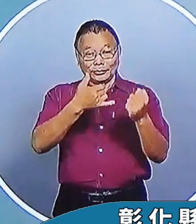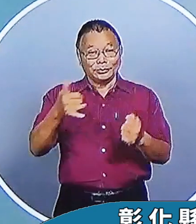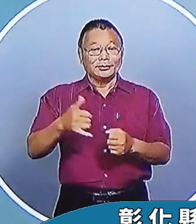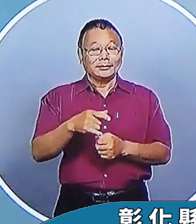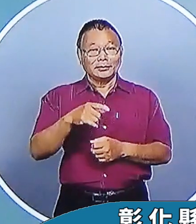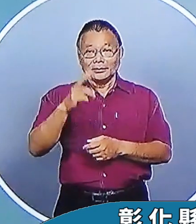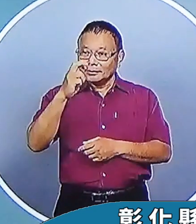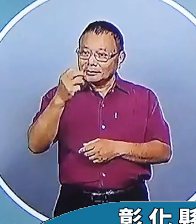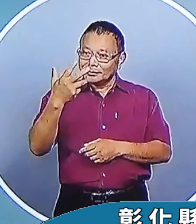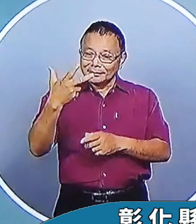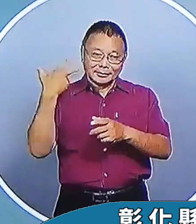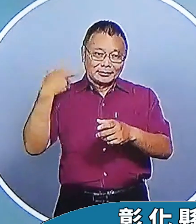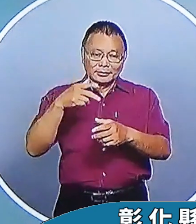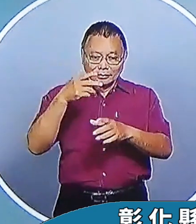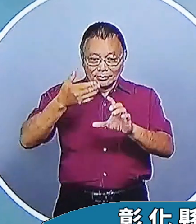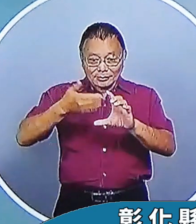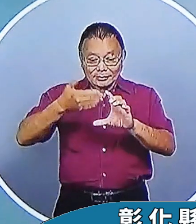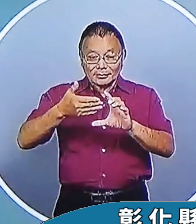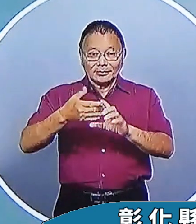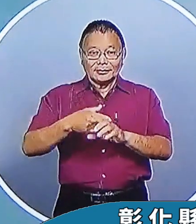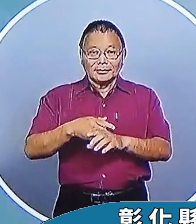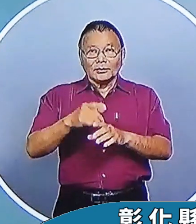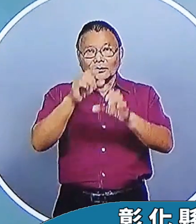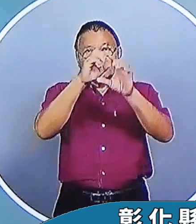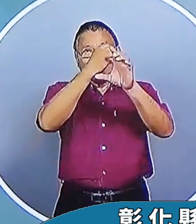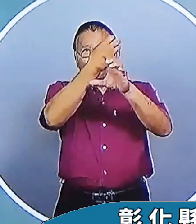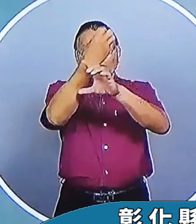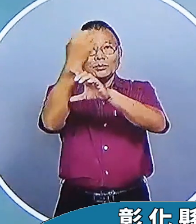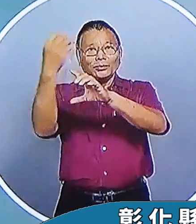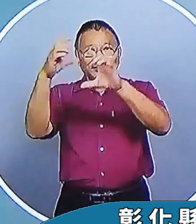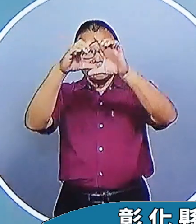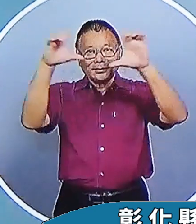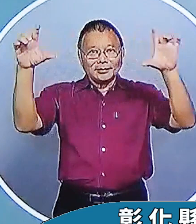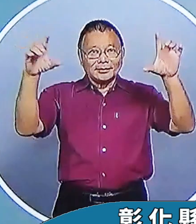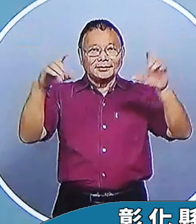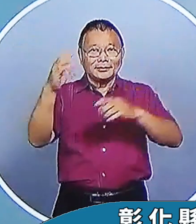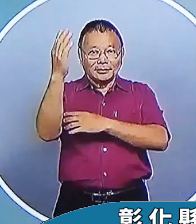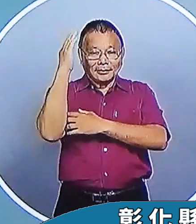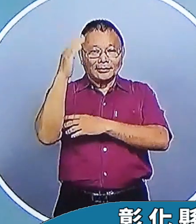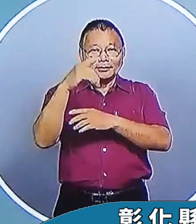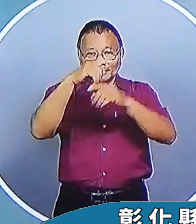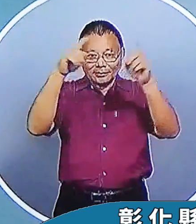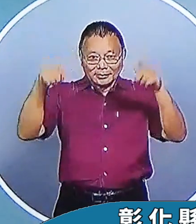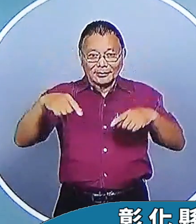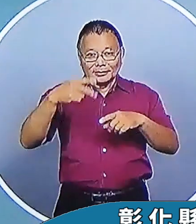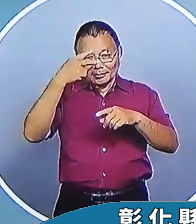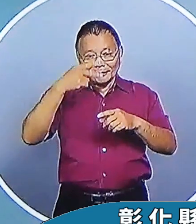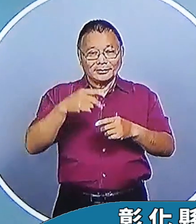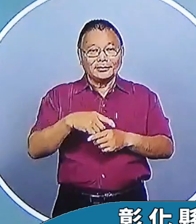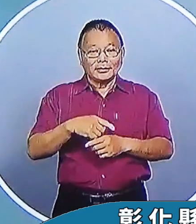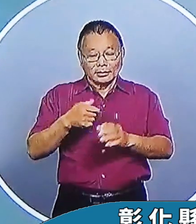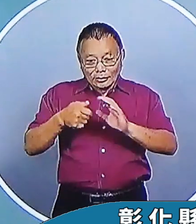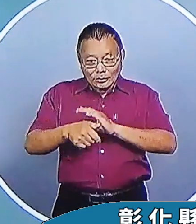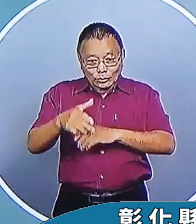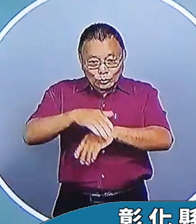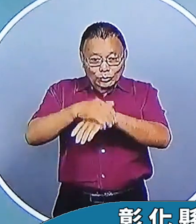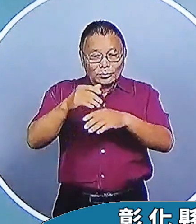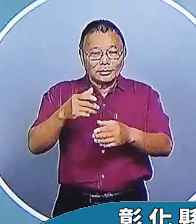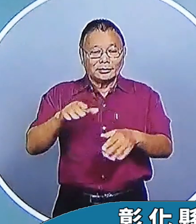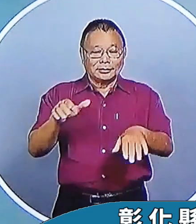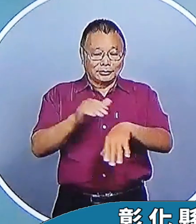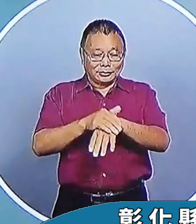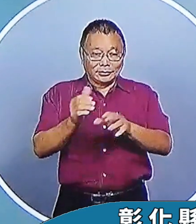是看到咱有线电视的一个招聘点，讲县议员就签约要应征助理。那